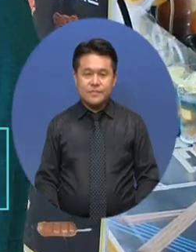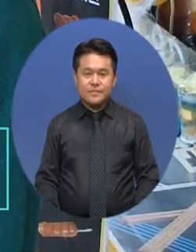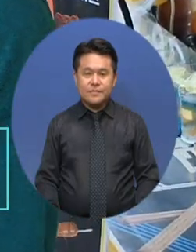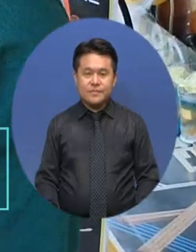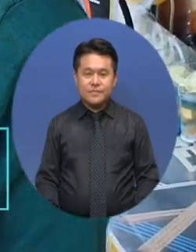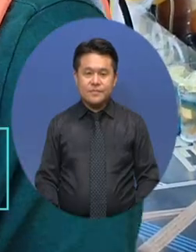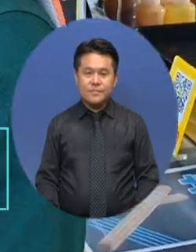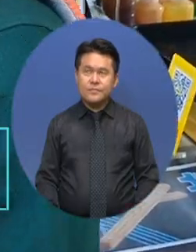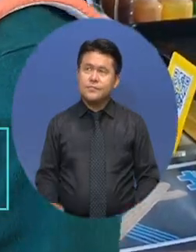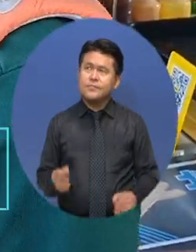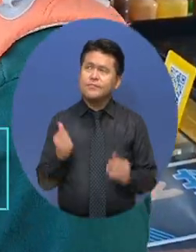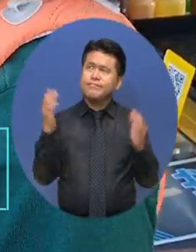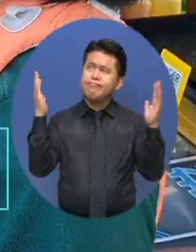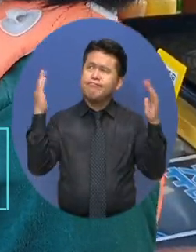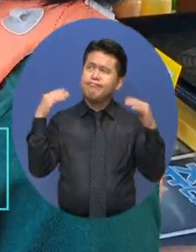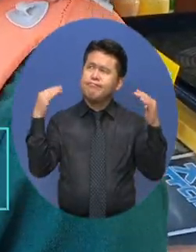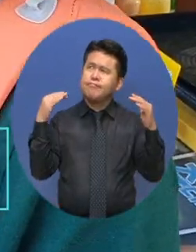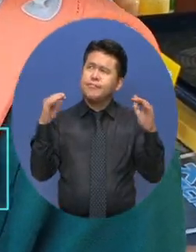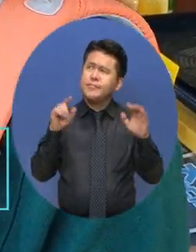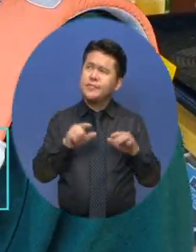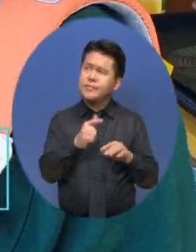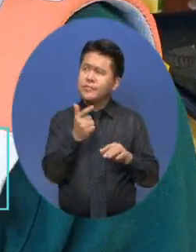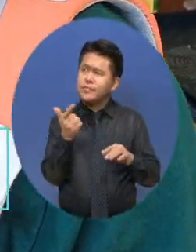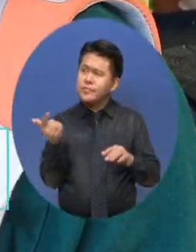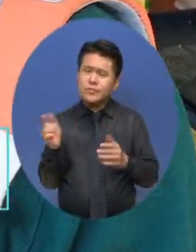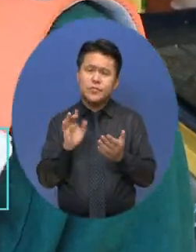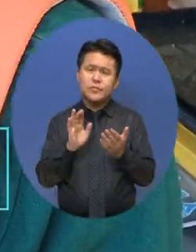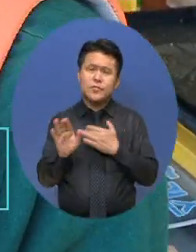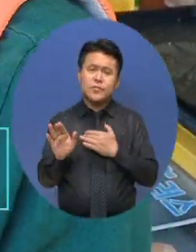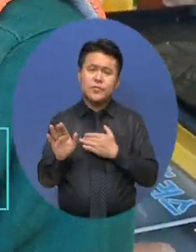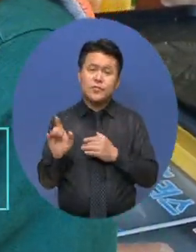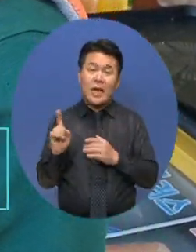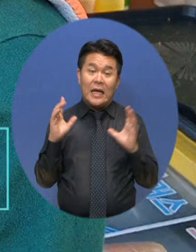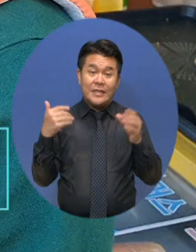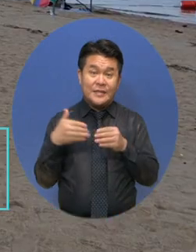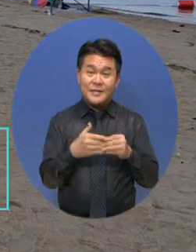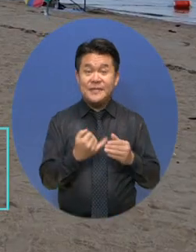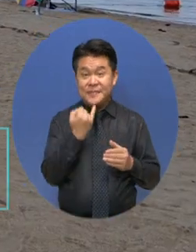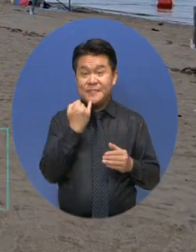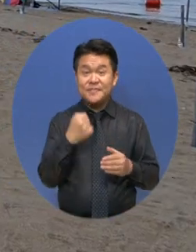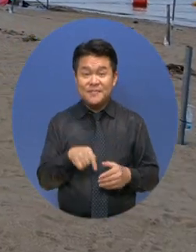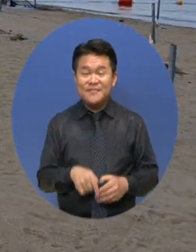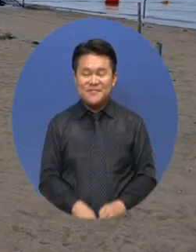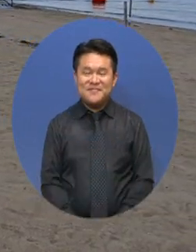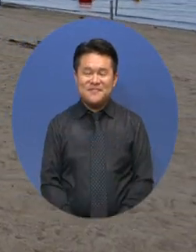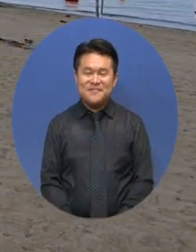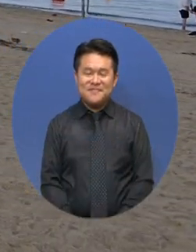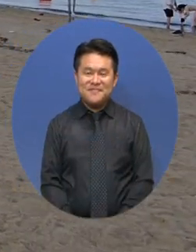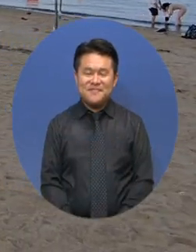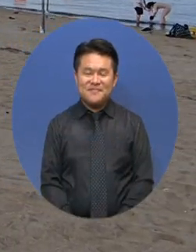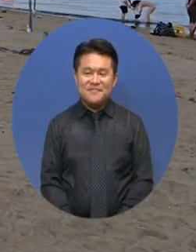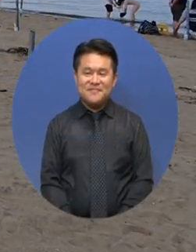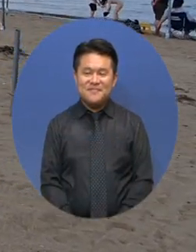낮에는 좀 덥고요. 오후에는 애들 데리고 오기 좋은 것 같아요.